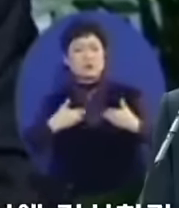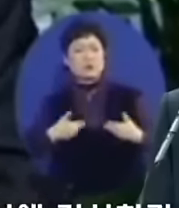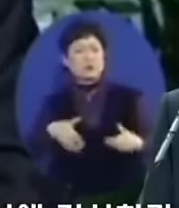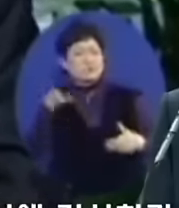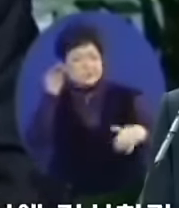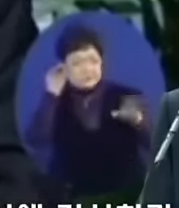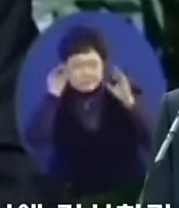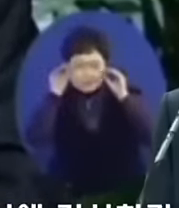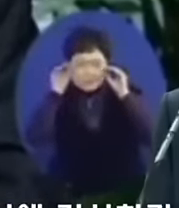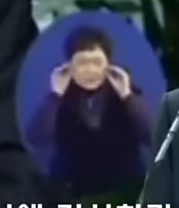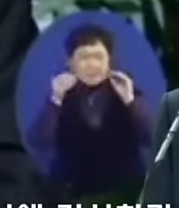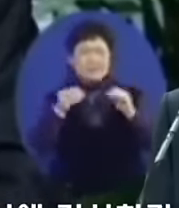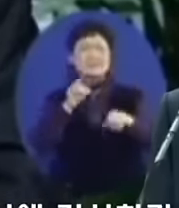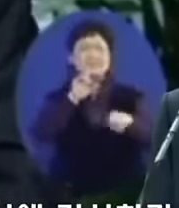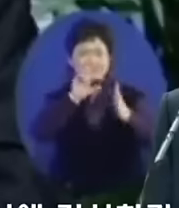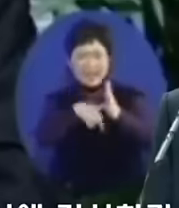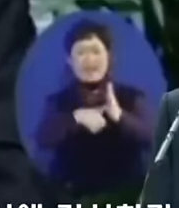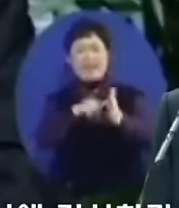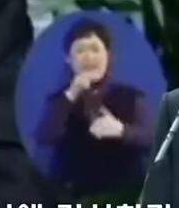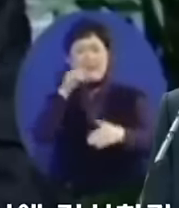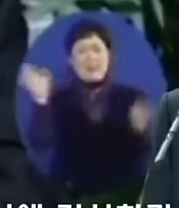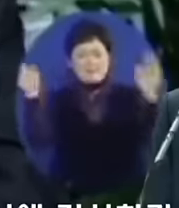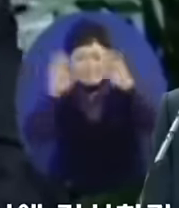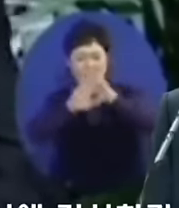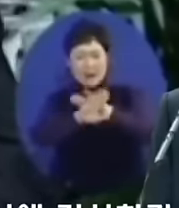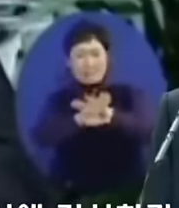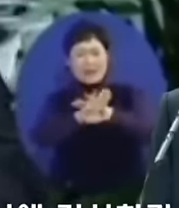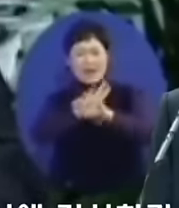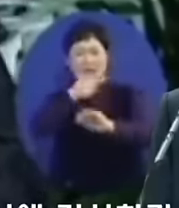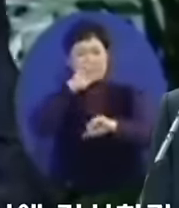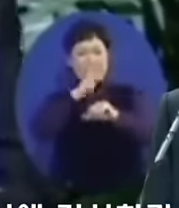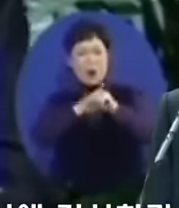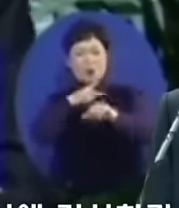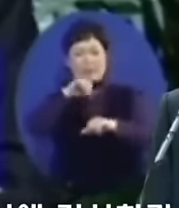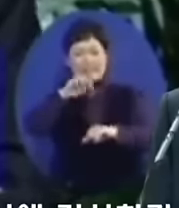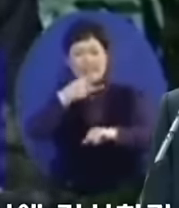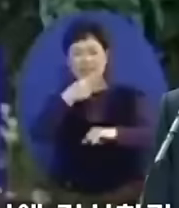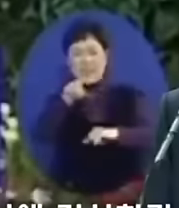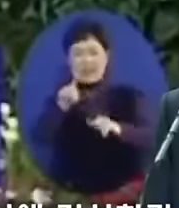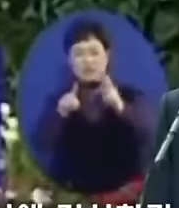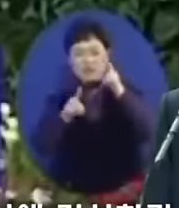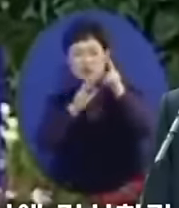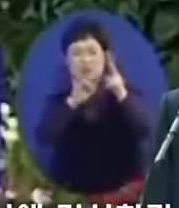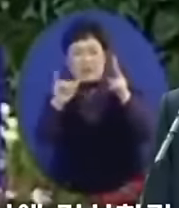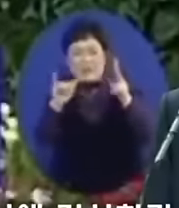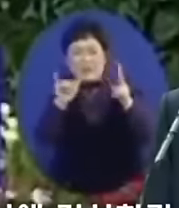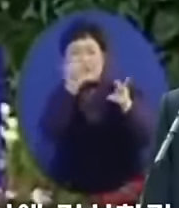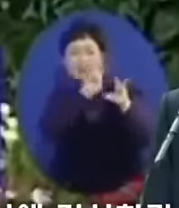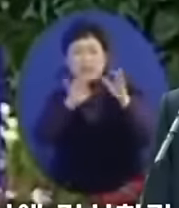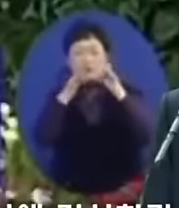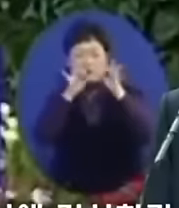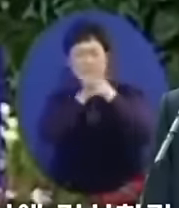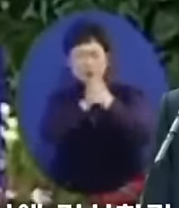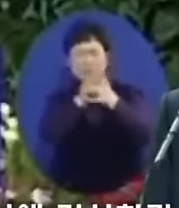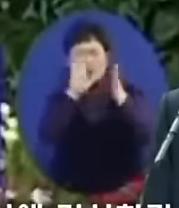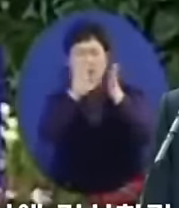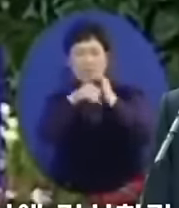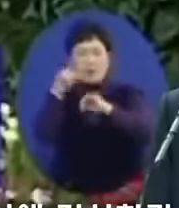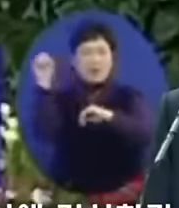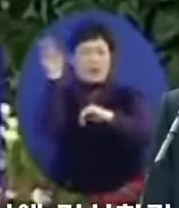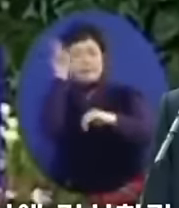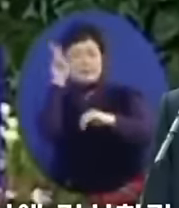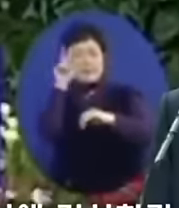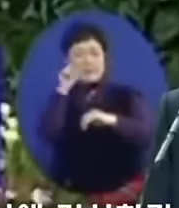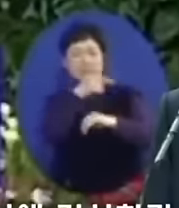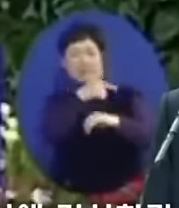있었습니다. 그러자 한밤중에 바울과 실라가 기도하고 하나님을 찬송하며 죄수들이 듣더라. 이에 갑자기 큰